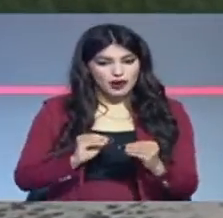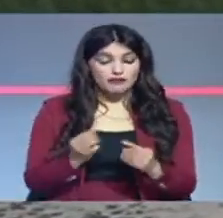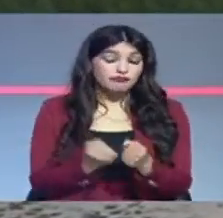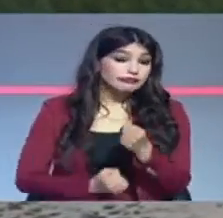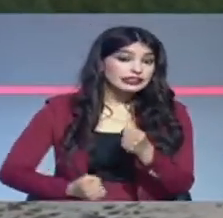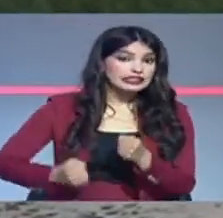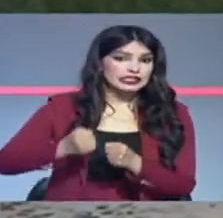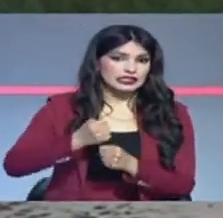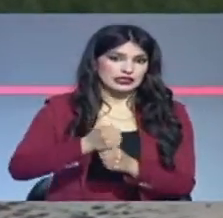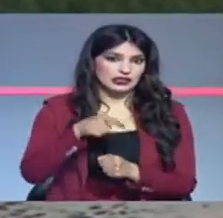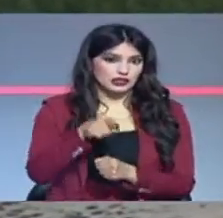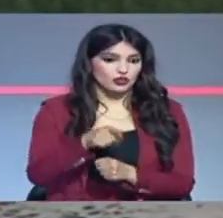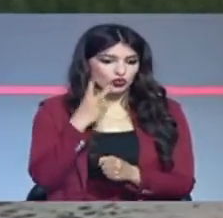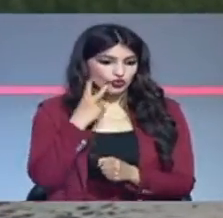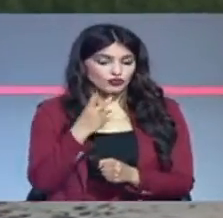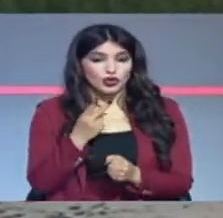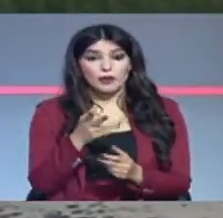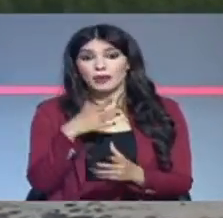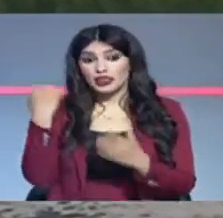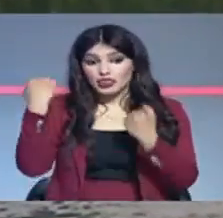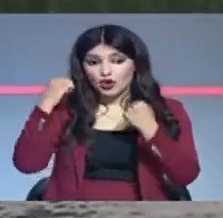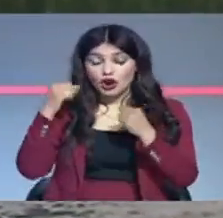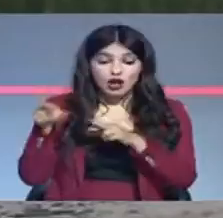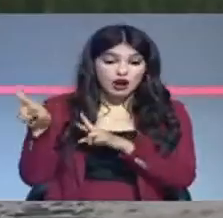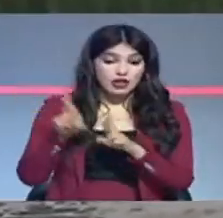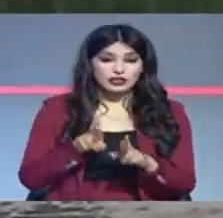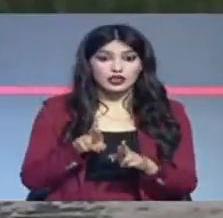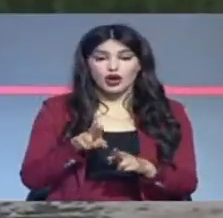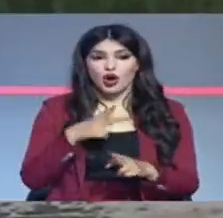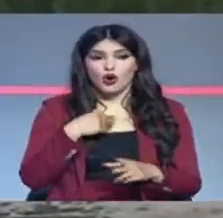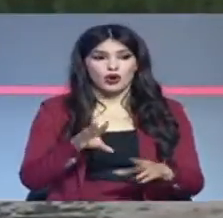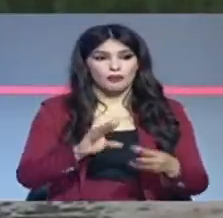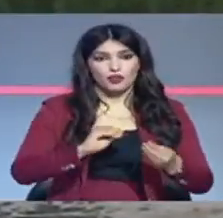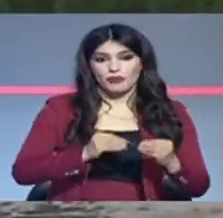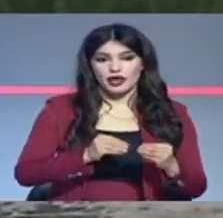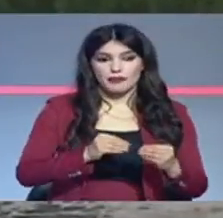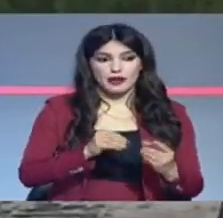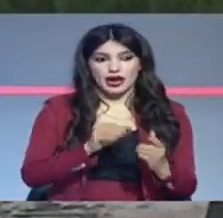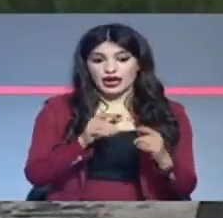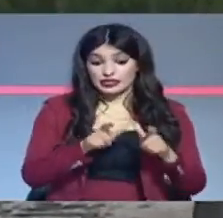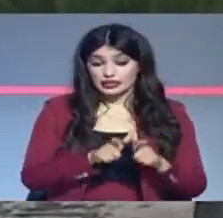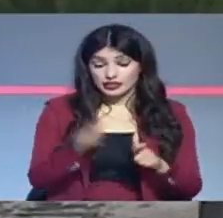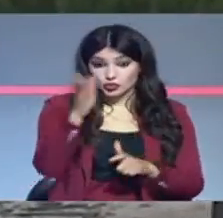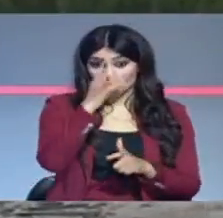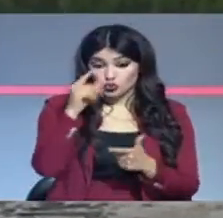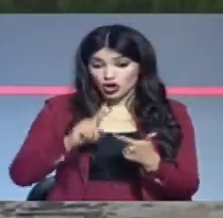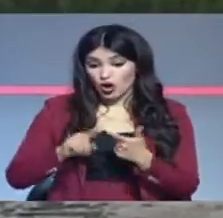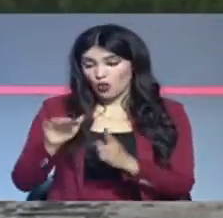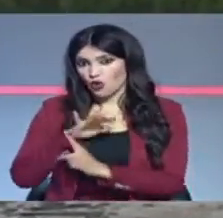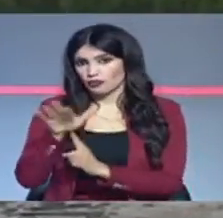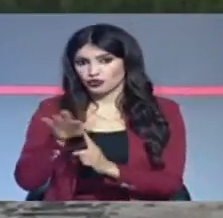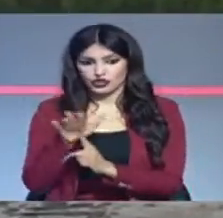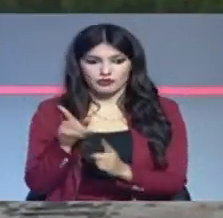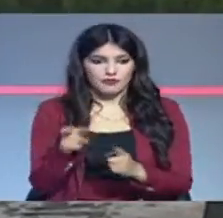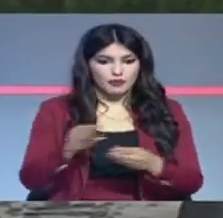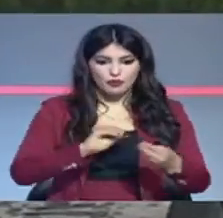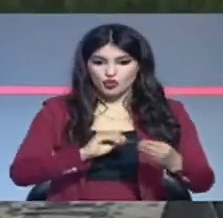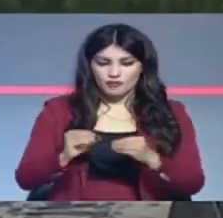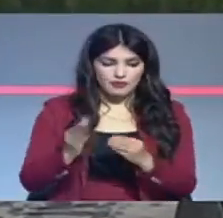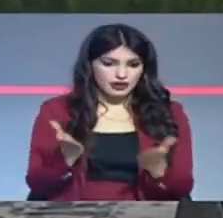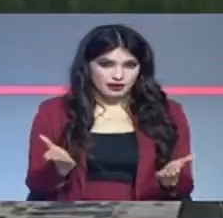اللي يستغل ن اه اعتقدنا ان ثوره القطيعه بين الدوله والمجتمع المجتمع عنده مدارات فيها